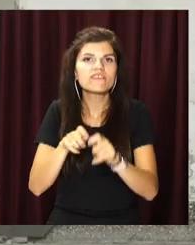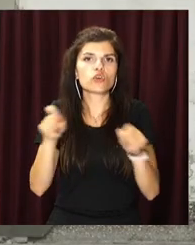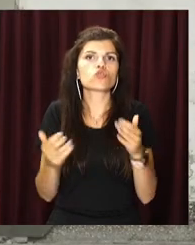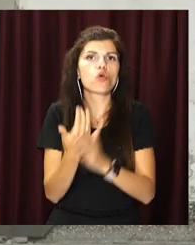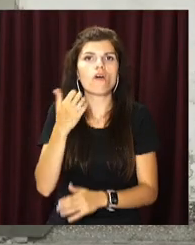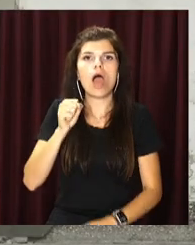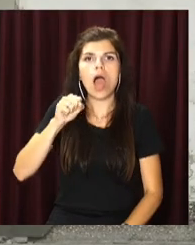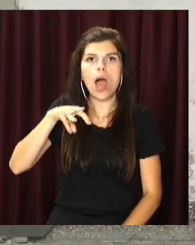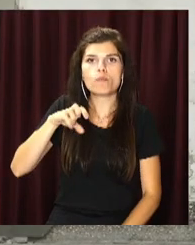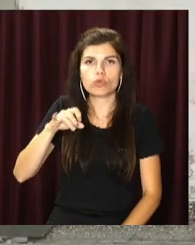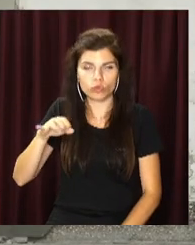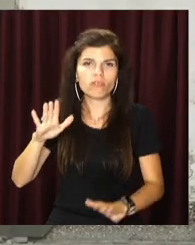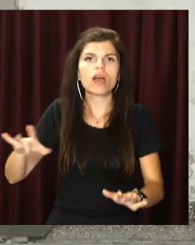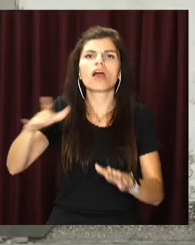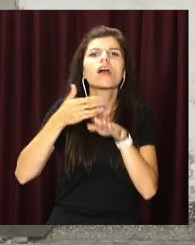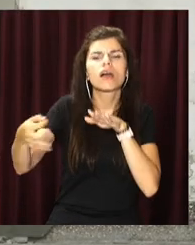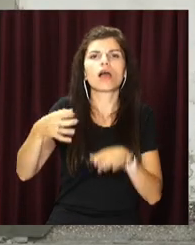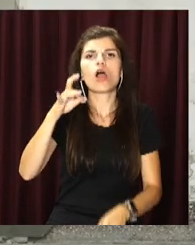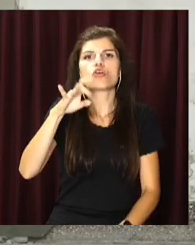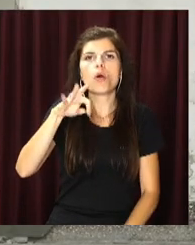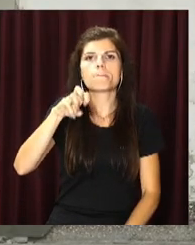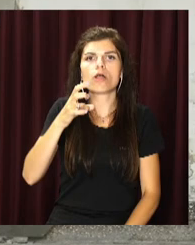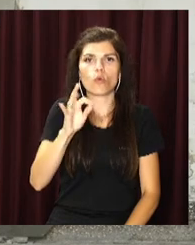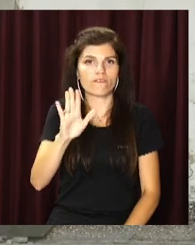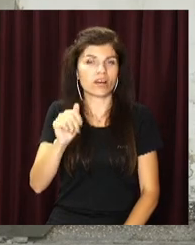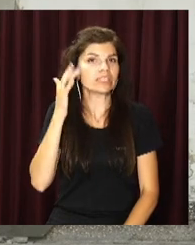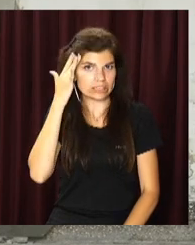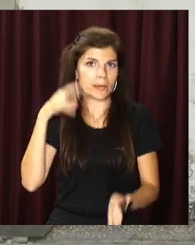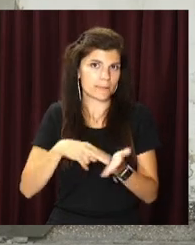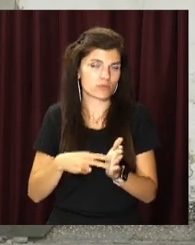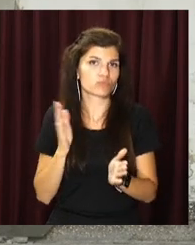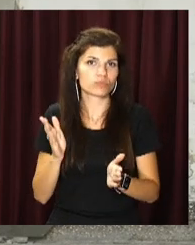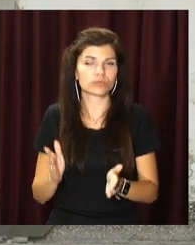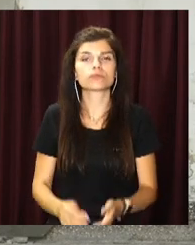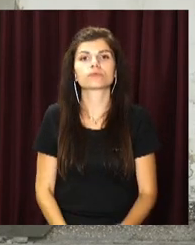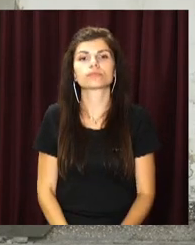амбулаторію у Романковому. Галина Ізмайлова, Василь Самовар, Open News, телеканал «Відкритий».